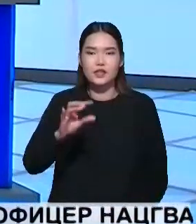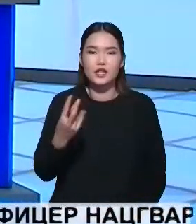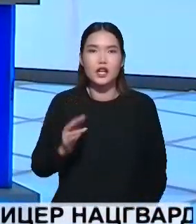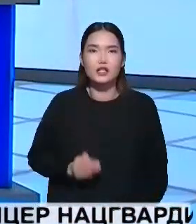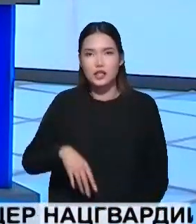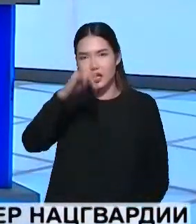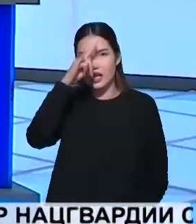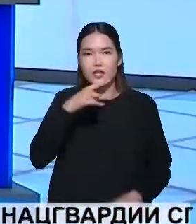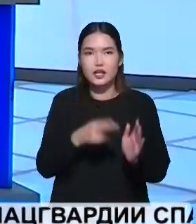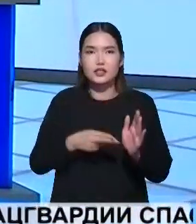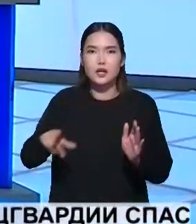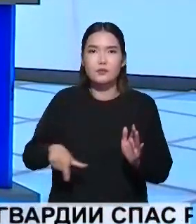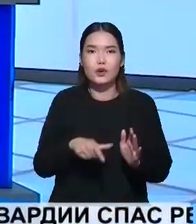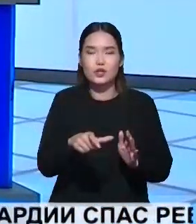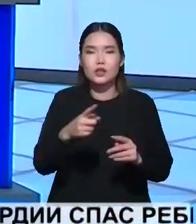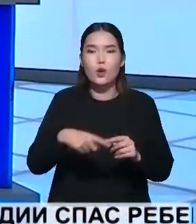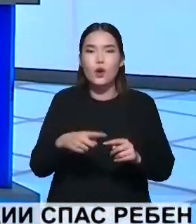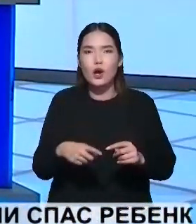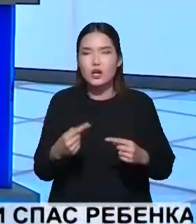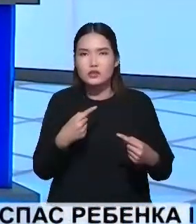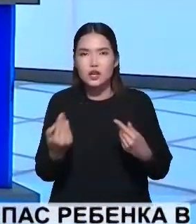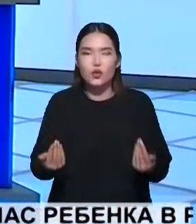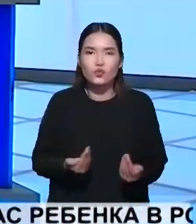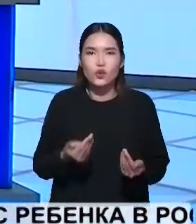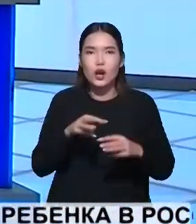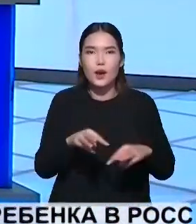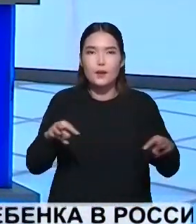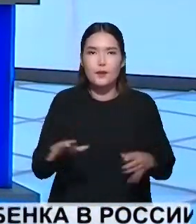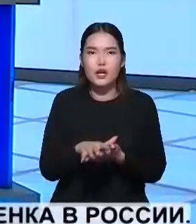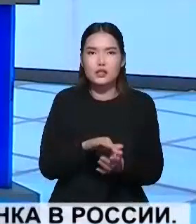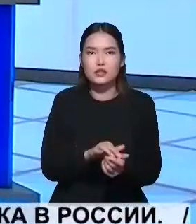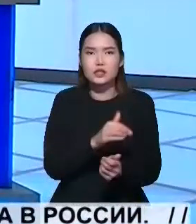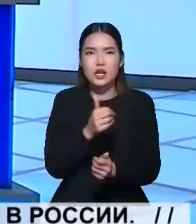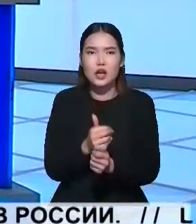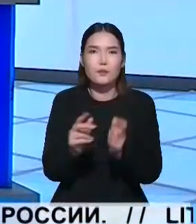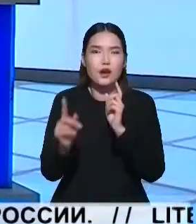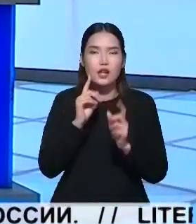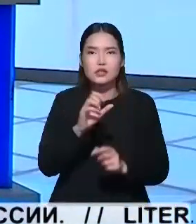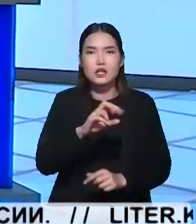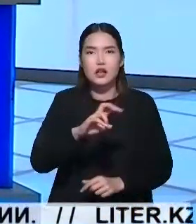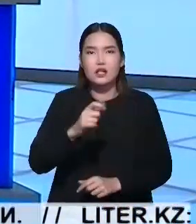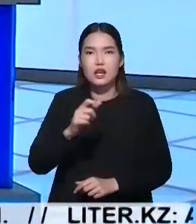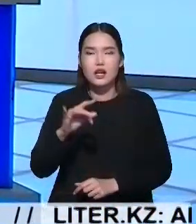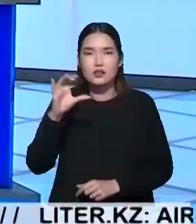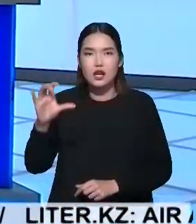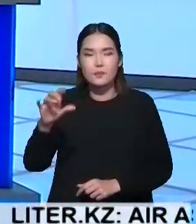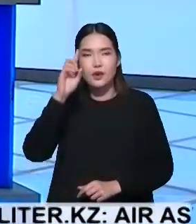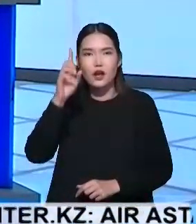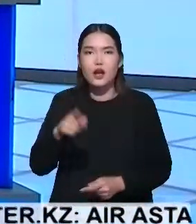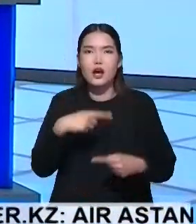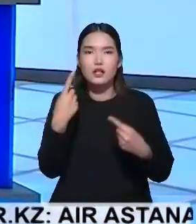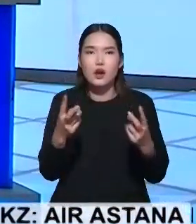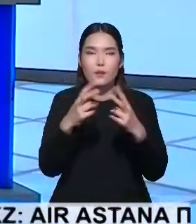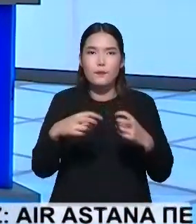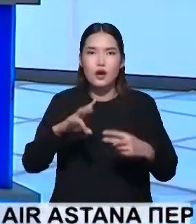Нацкомпания «Казахстан Темир Жолы» на грани выживания. Об этом в Мажилисе заявил глава аудиторской палаты Алихан Смаилов. Его ведомство провело